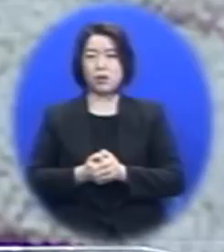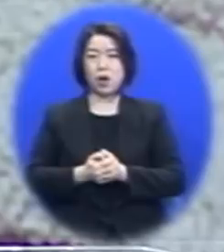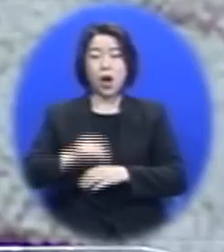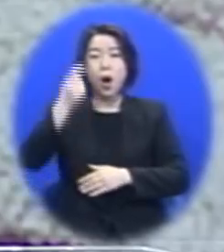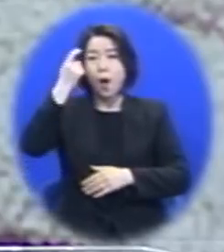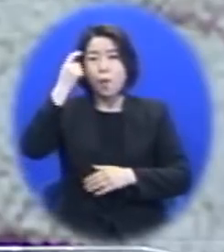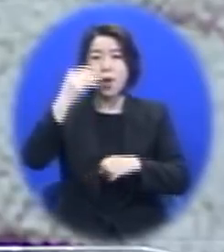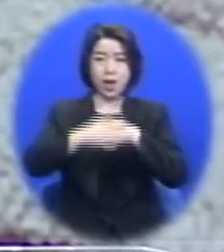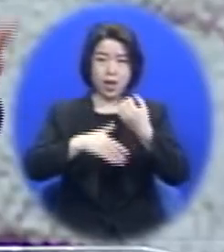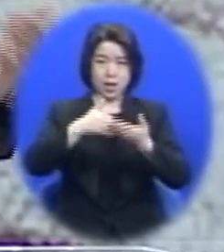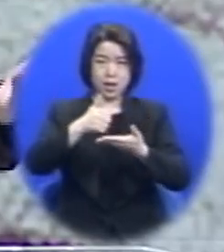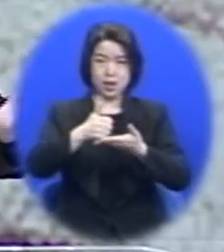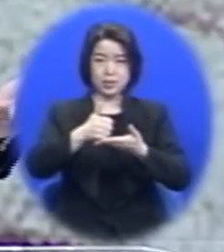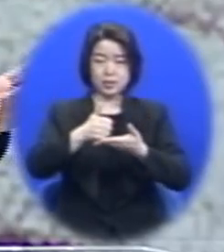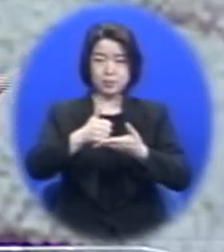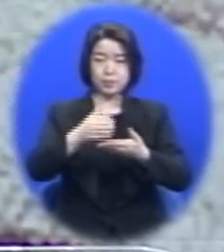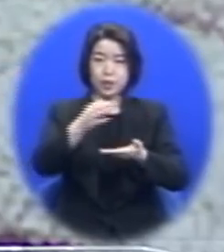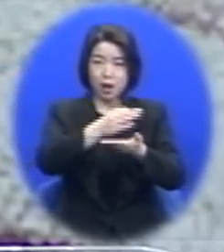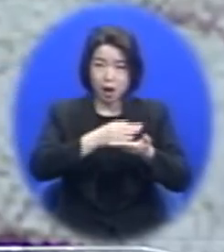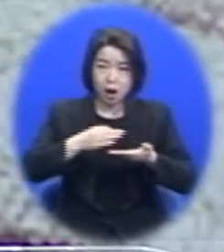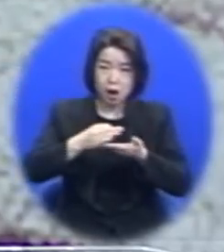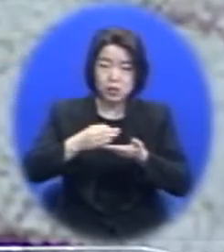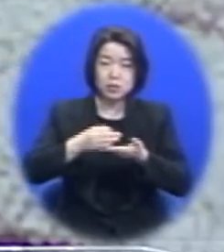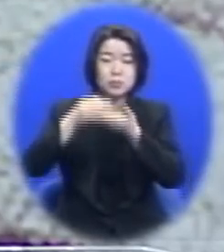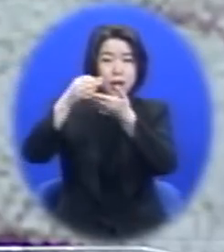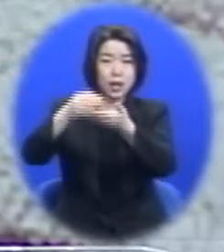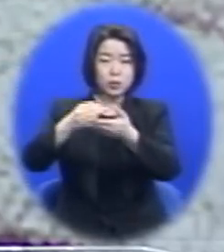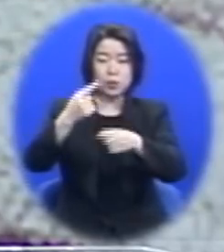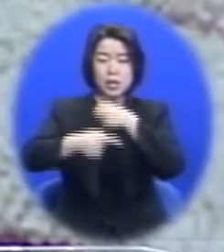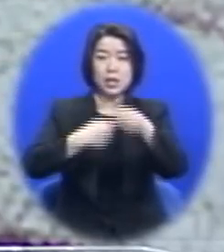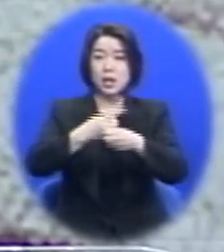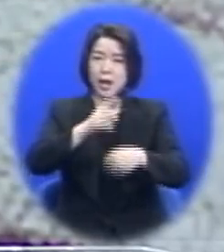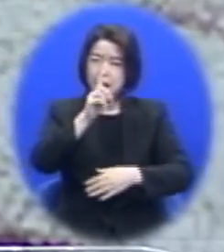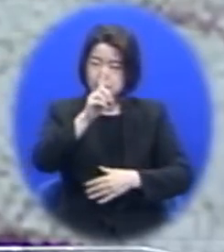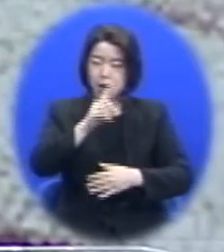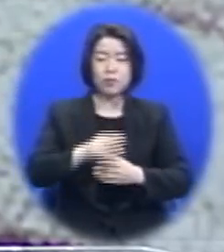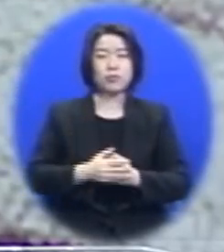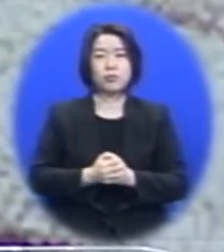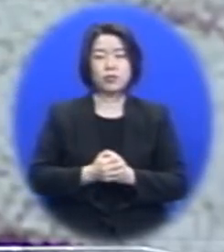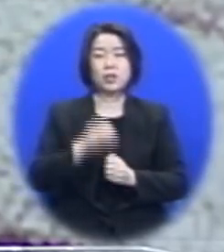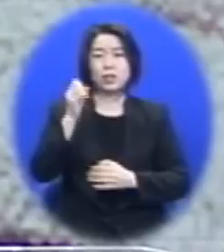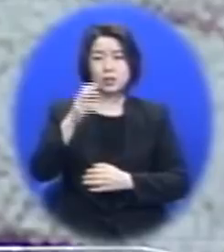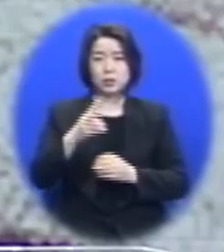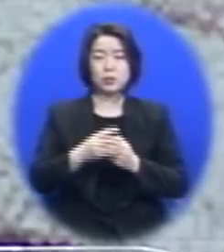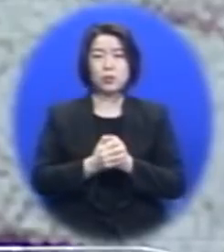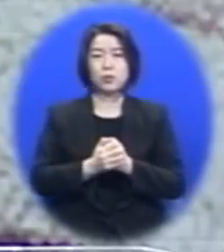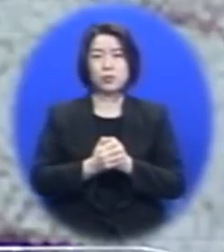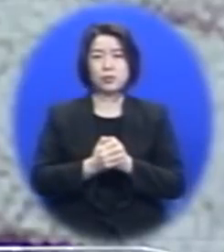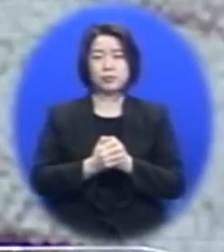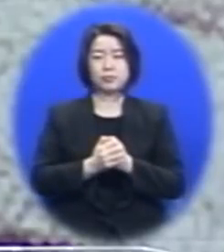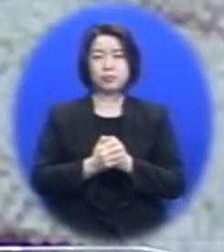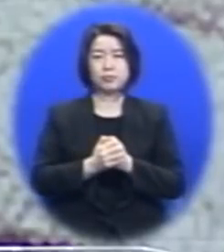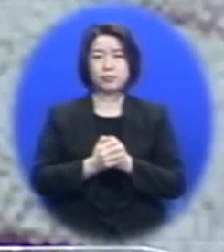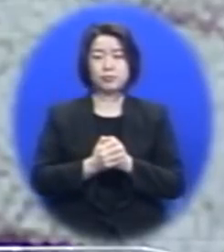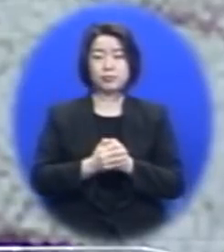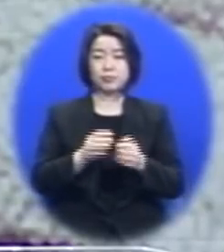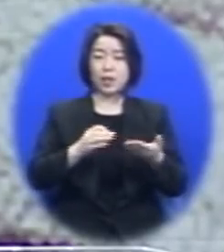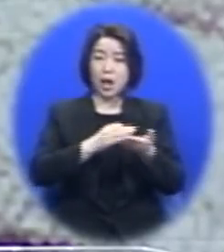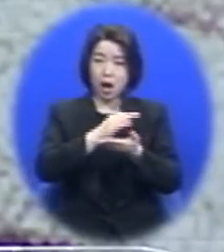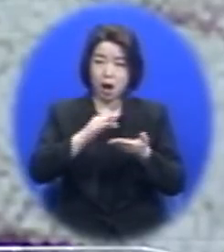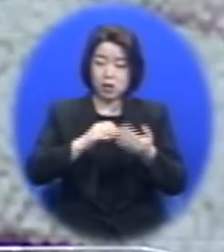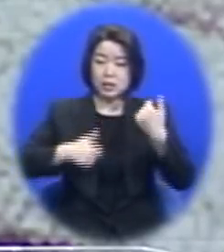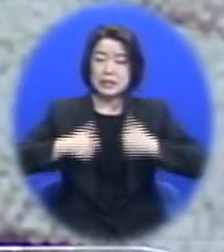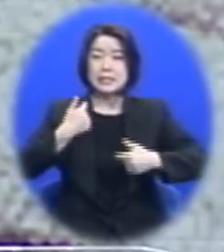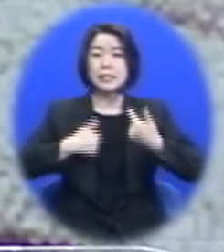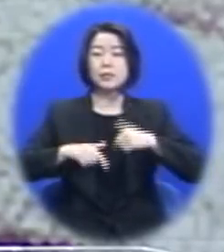하나님께서 헌금을 해도 1년에 딱 한번만 하라 그리고 헌금이 기쁜